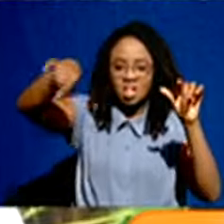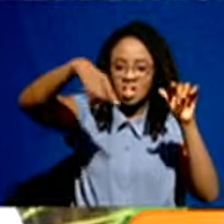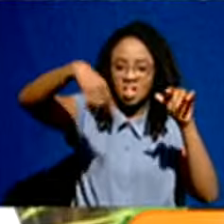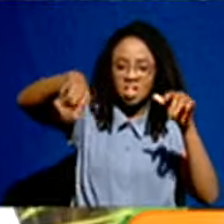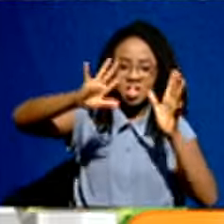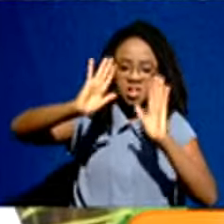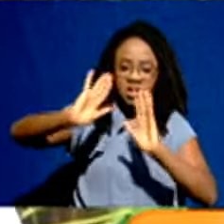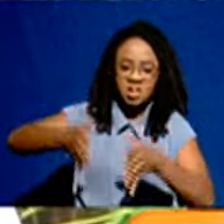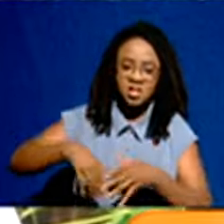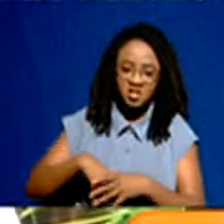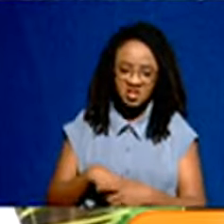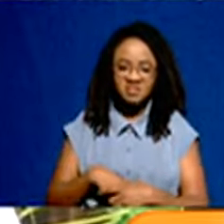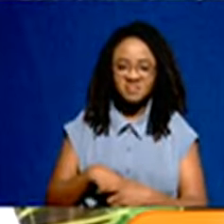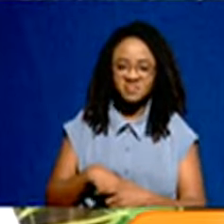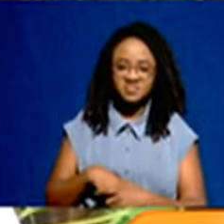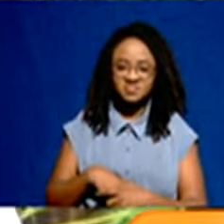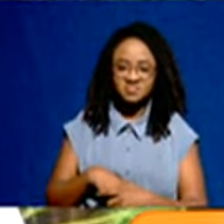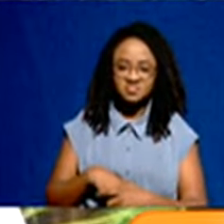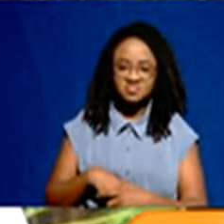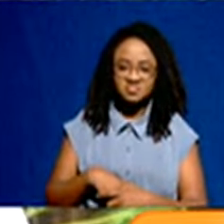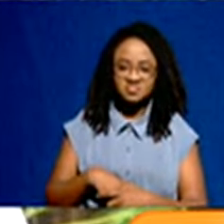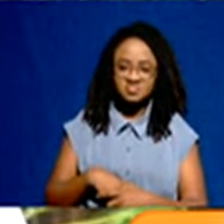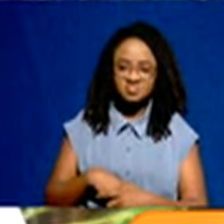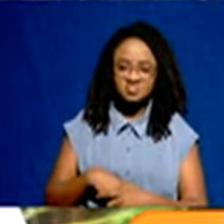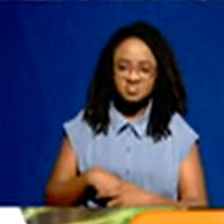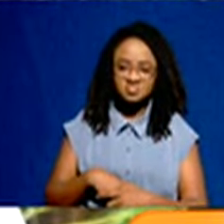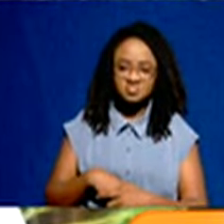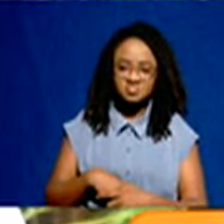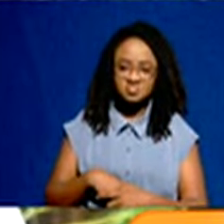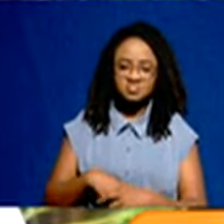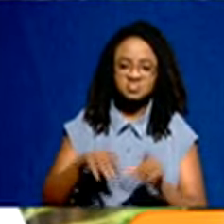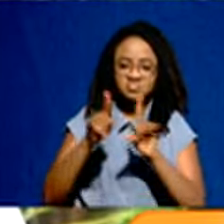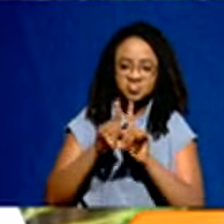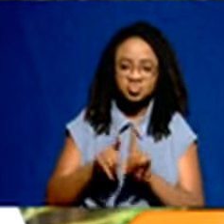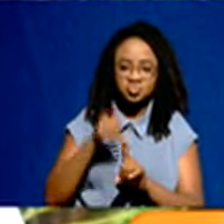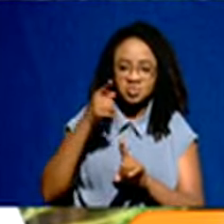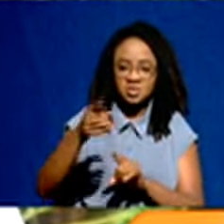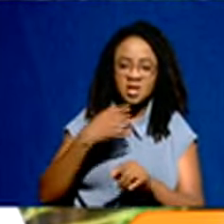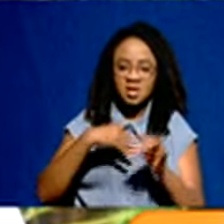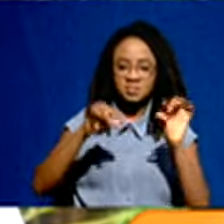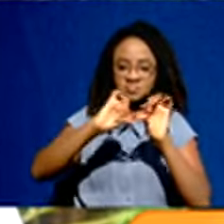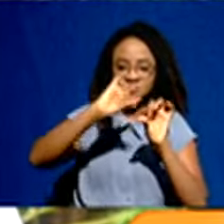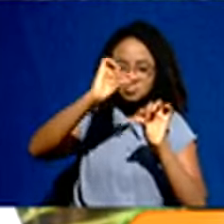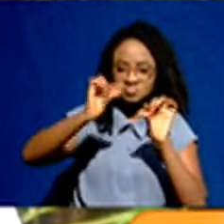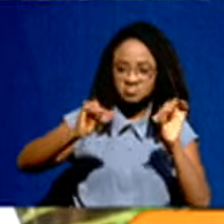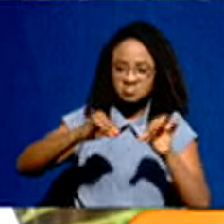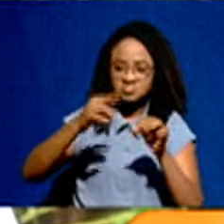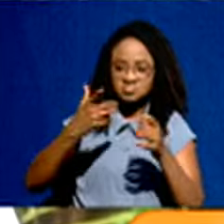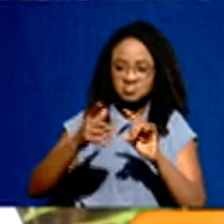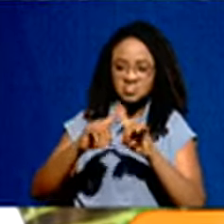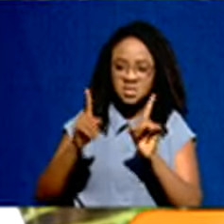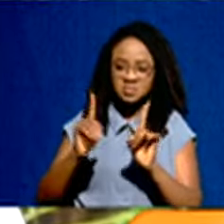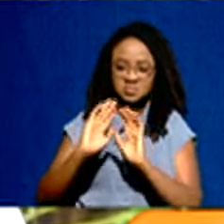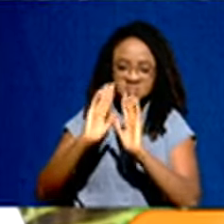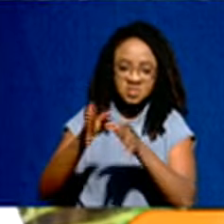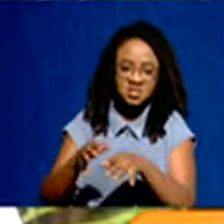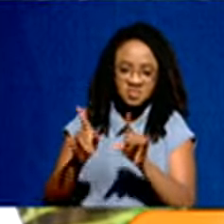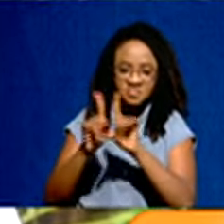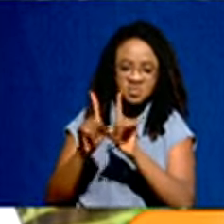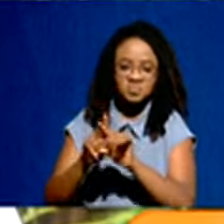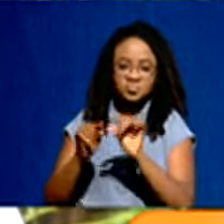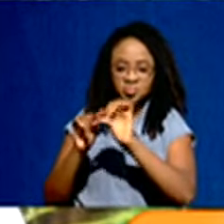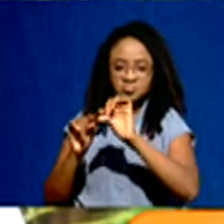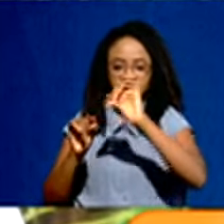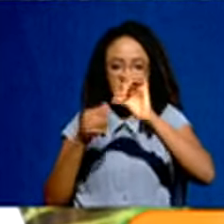imeninginia kwenye pala nyumba. Na hilo pala nyumba kulikuwa na kamba ya kuanika nguo ilifungwa kwa hiyo pala nyumba kwenda kwa mti